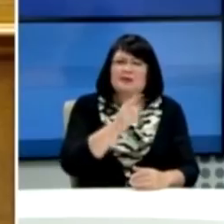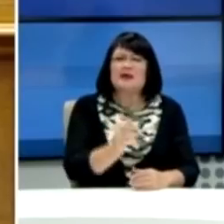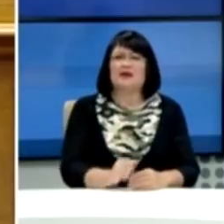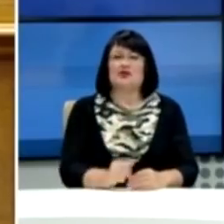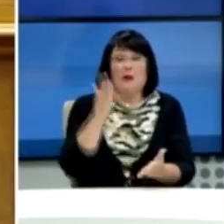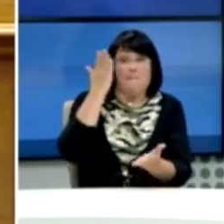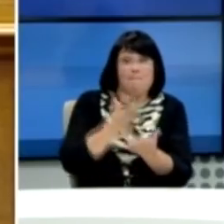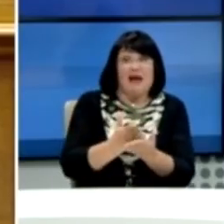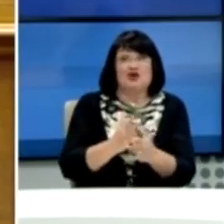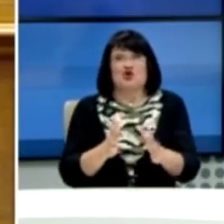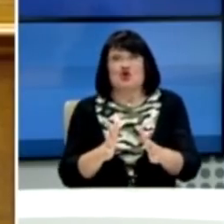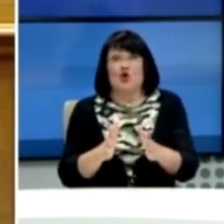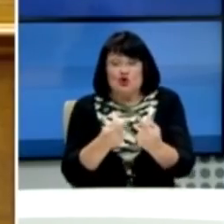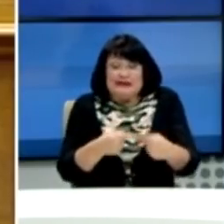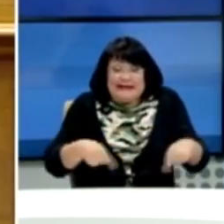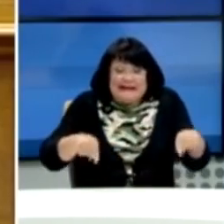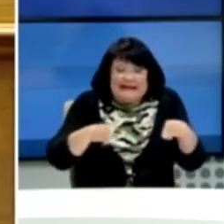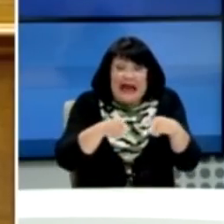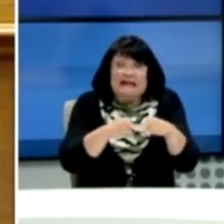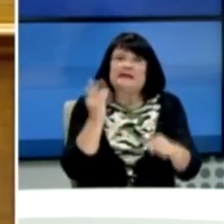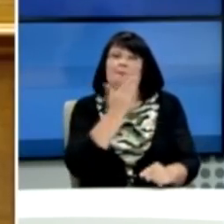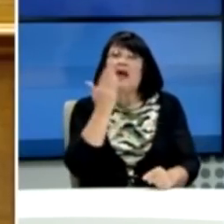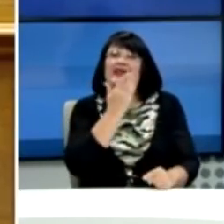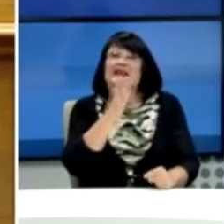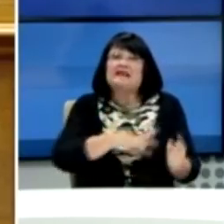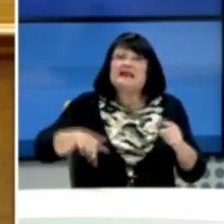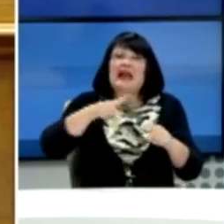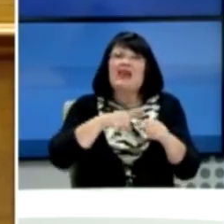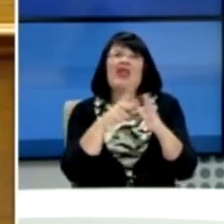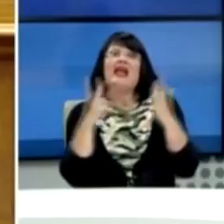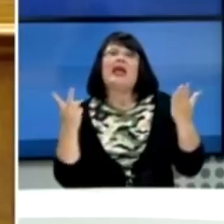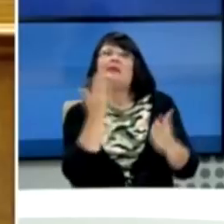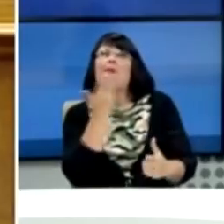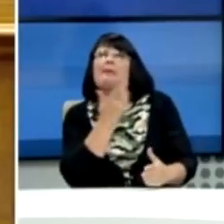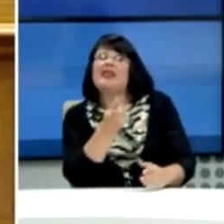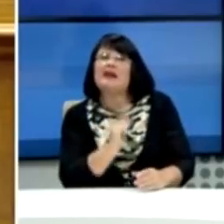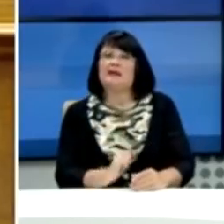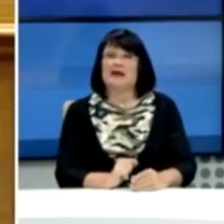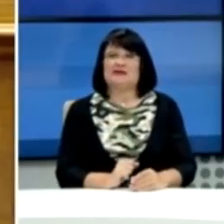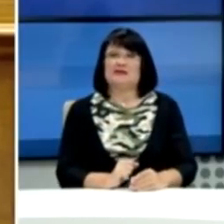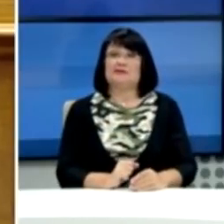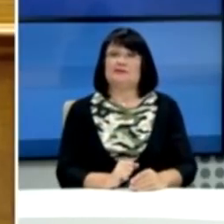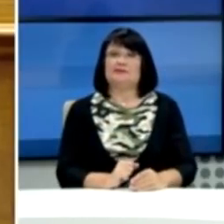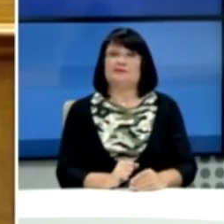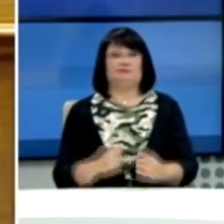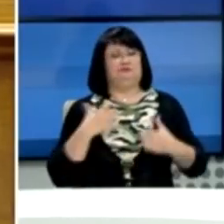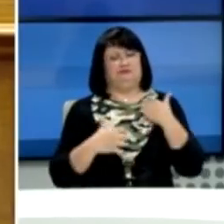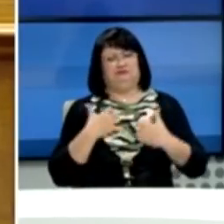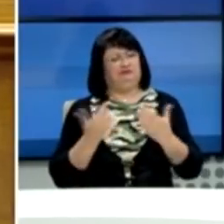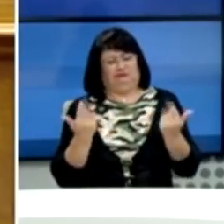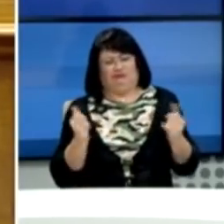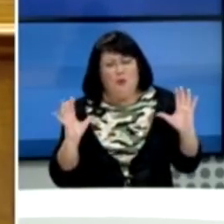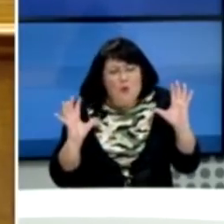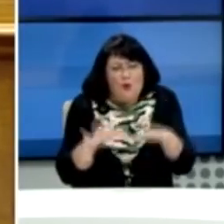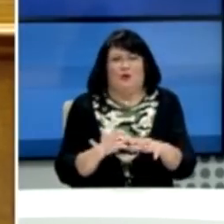ότι ο μέσος όρος των μαθητών ανατάξει σε όλη την Ελλάδα είναι 17 και δεν δικαιολογεί ανησυχίες για